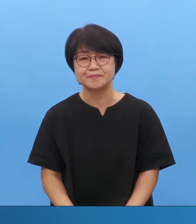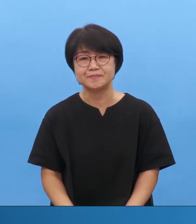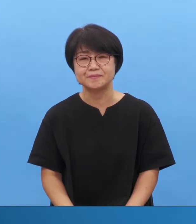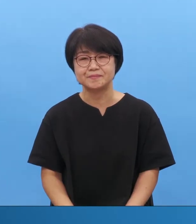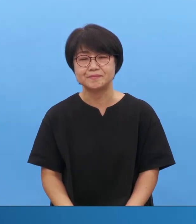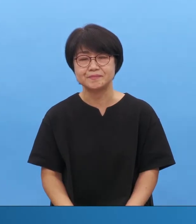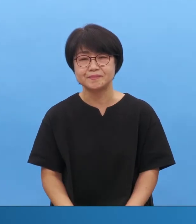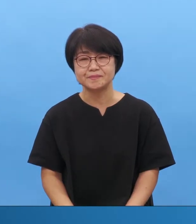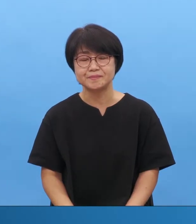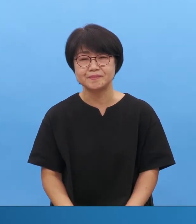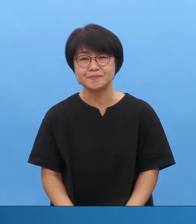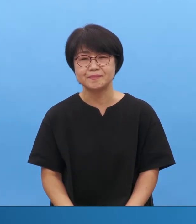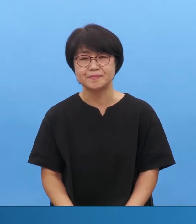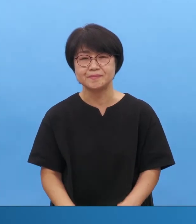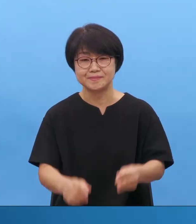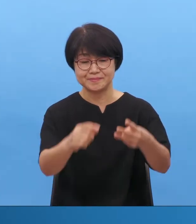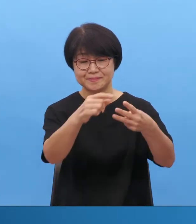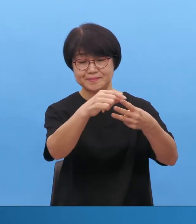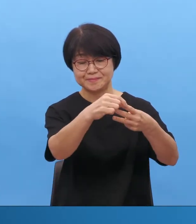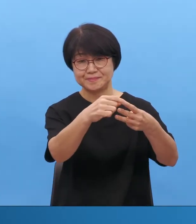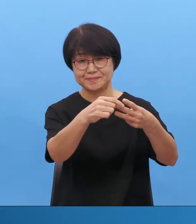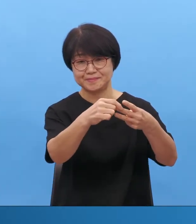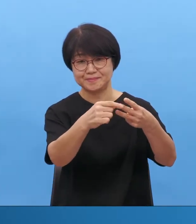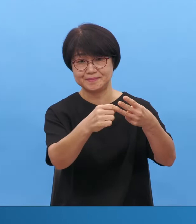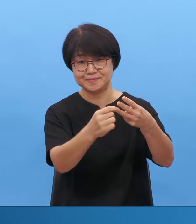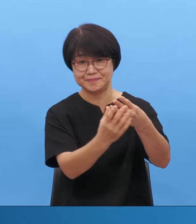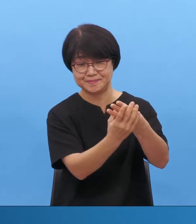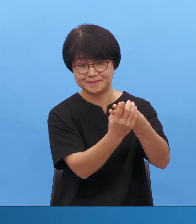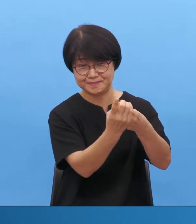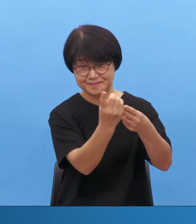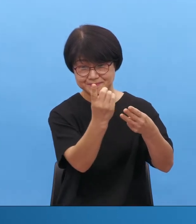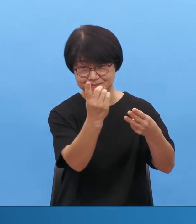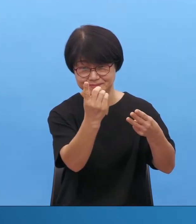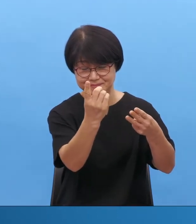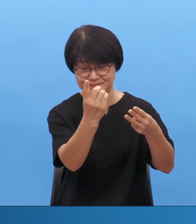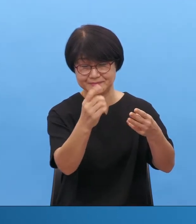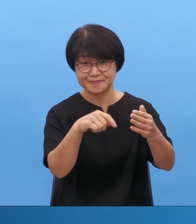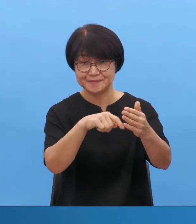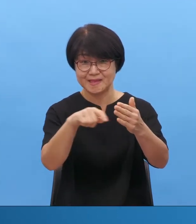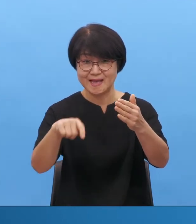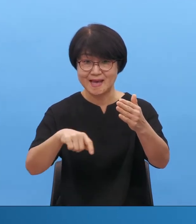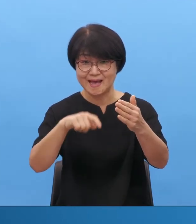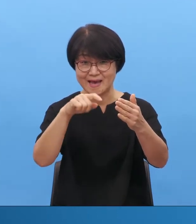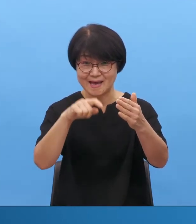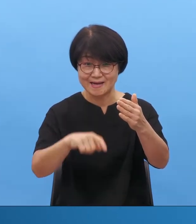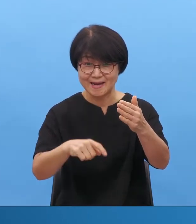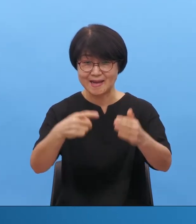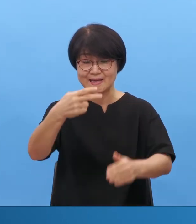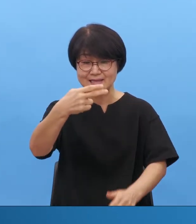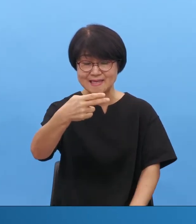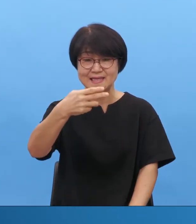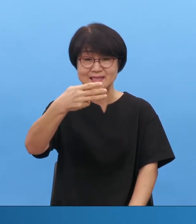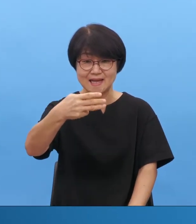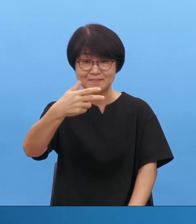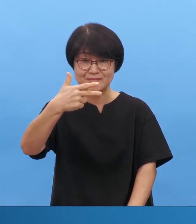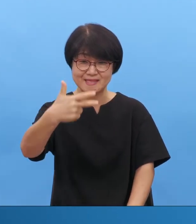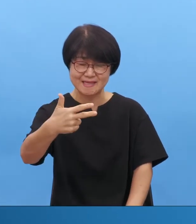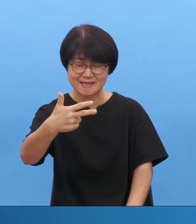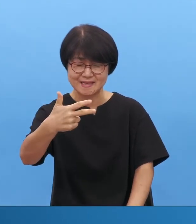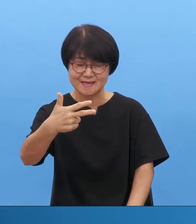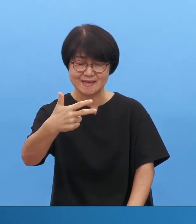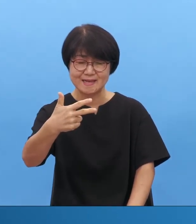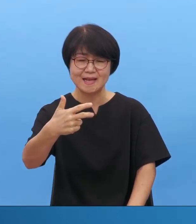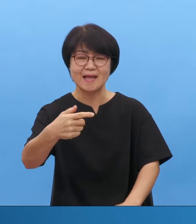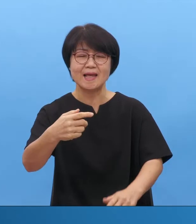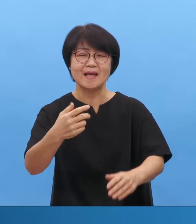237 다민족과 치유받을 사람들과 렘넌트들이 몰려오는 겁니다. The 3 courtyards is a place where